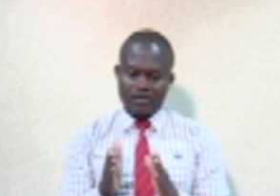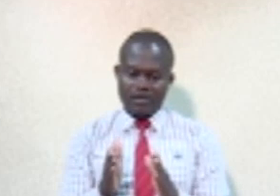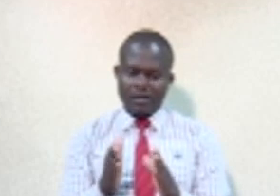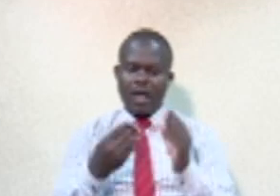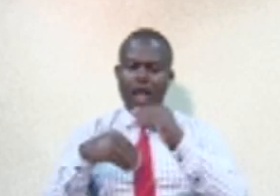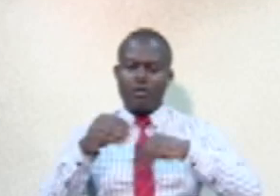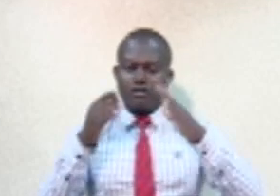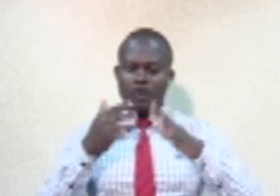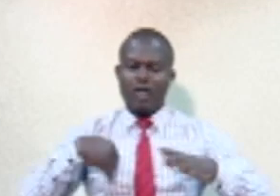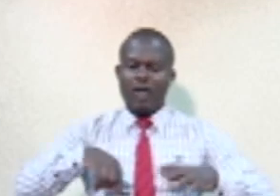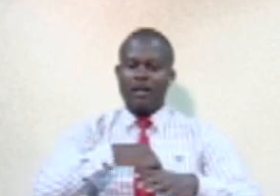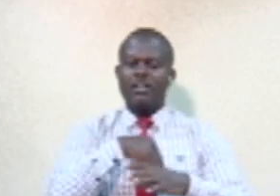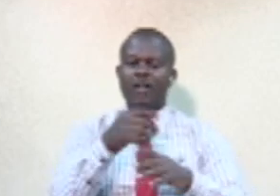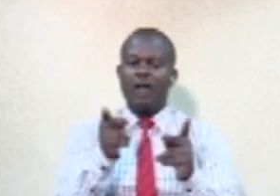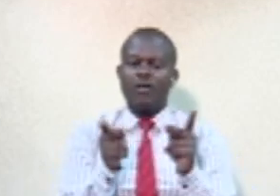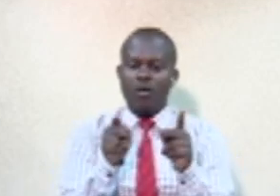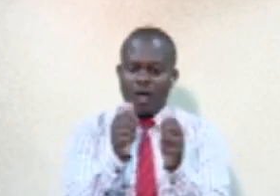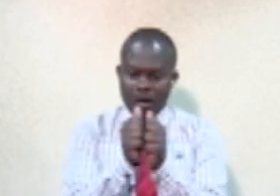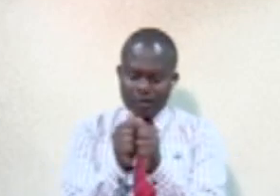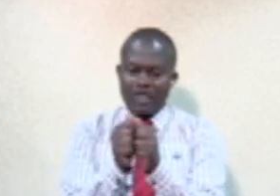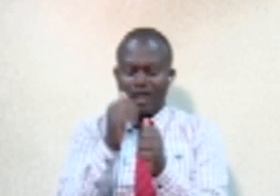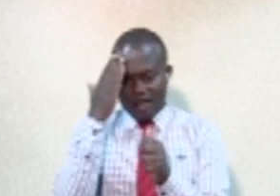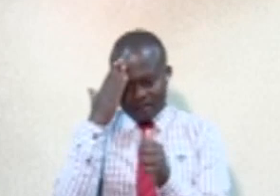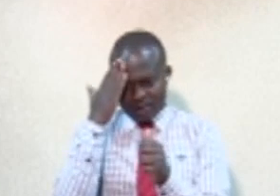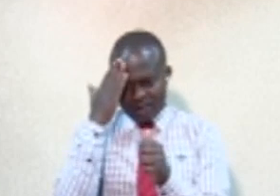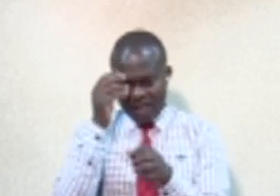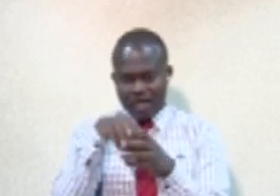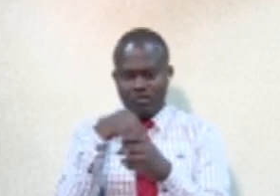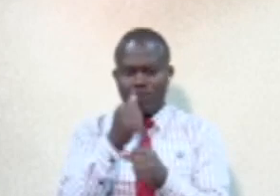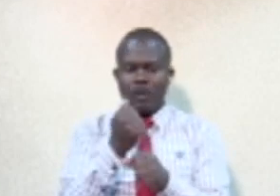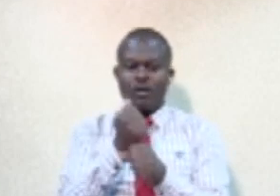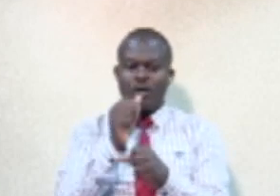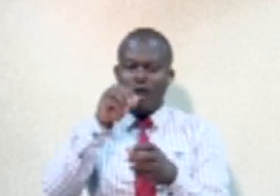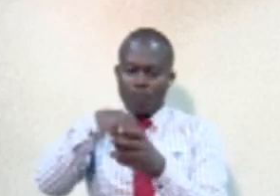amasoko yacu ari hamwe hazwi ari mu bigo dukoreramo